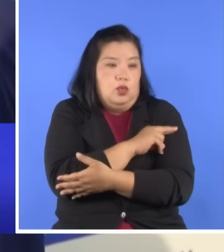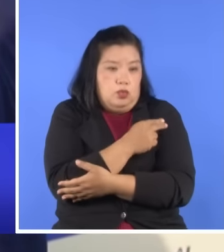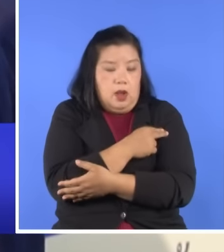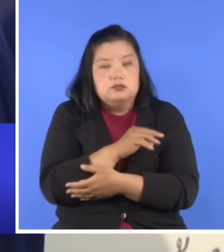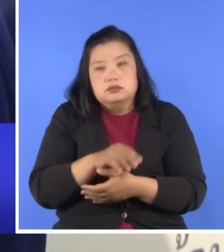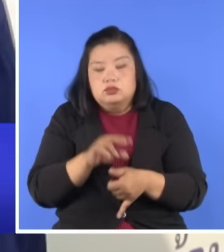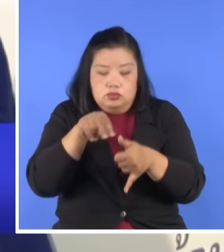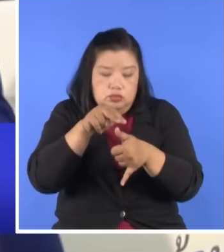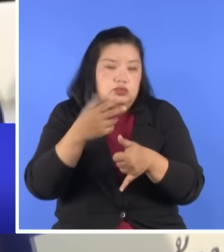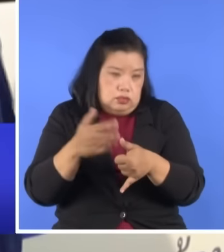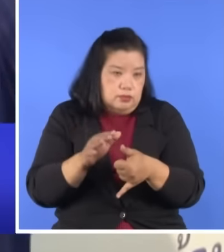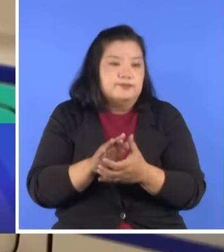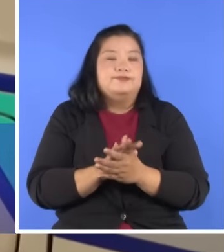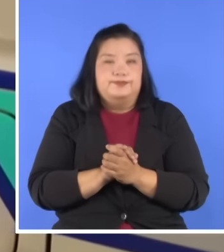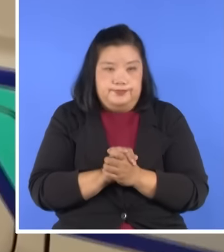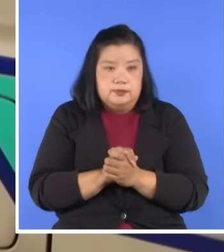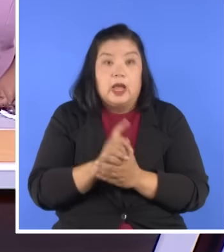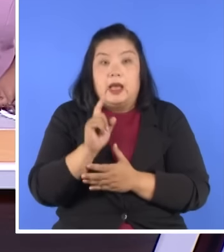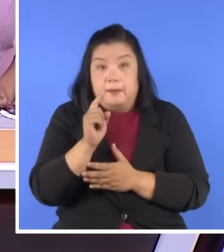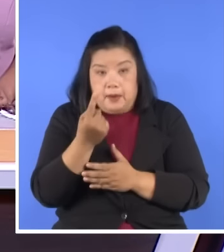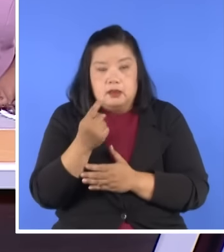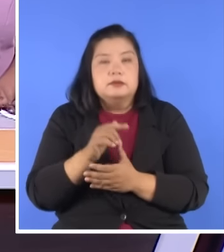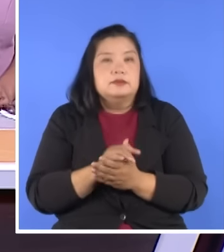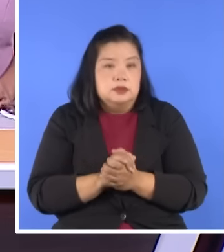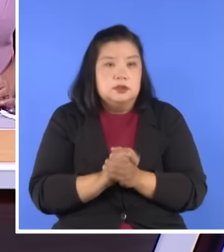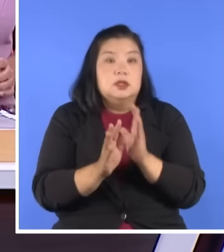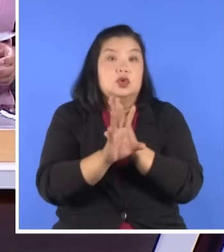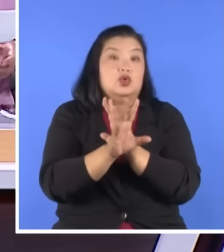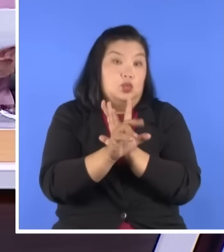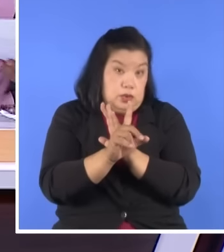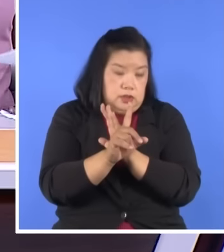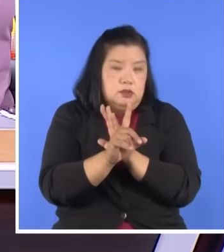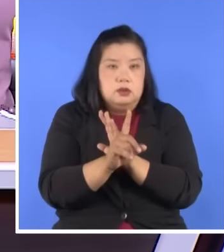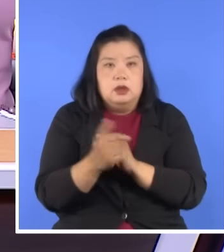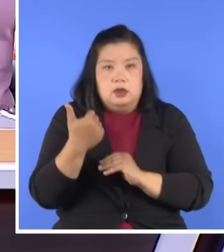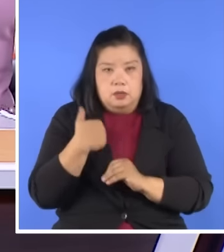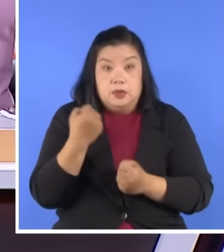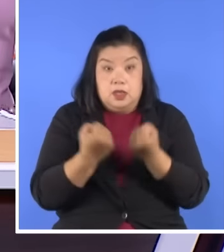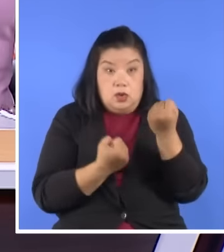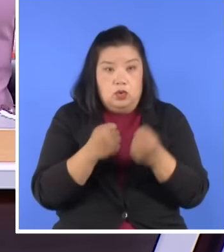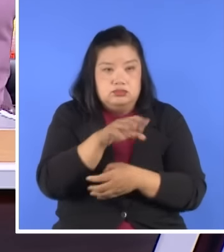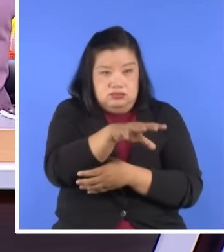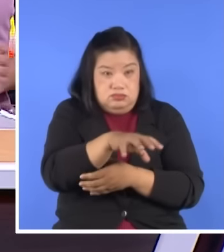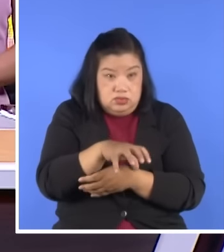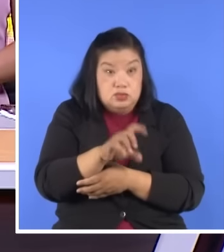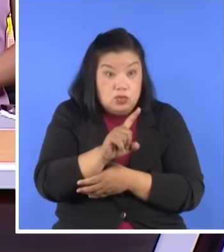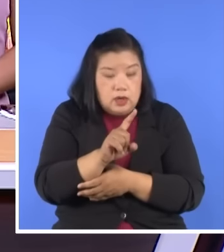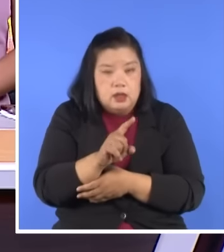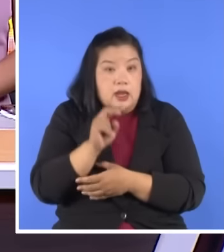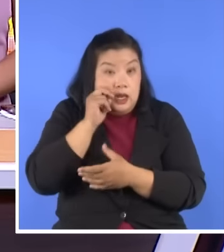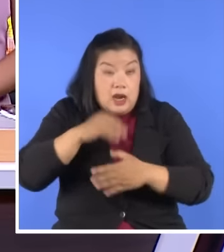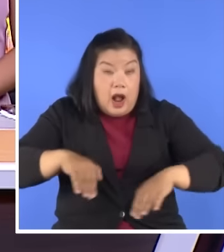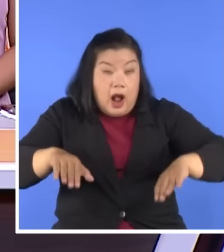ค่ะครับที่อำเภอพานทองจังหวัดชลบุรีนะครับเาไปเจอรถแบ็คโฮคันนึงเ่ะตกลงไปในน้ำตกลงไปในบ่อจม